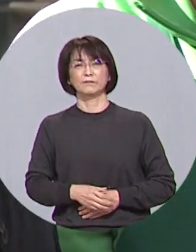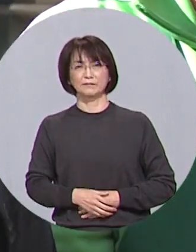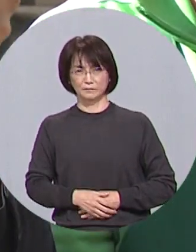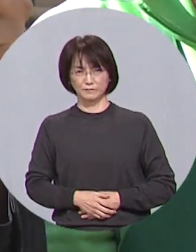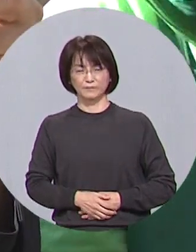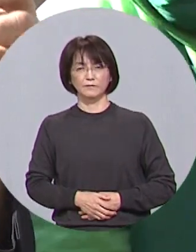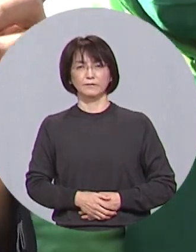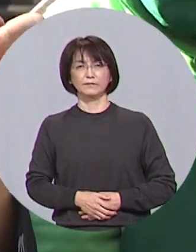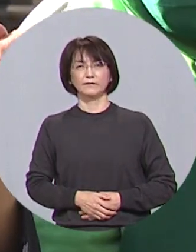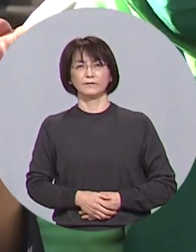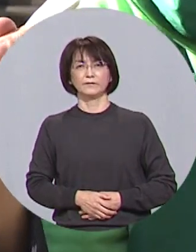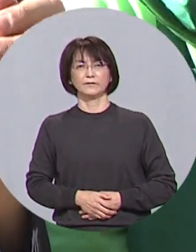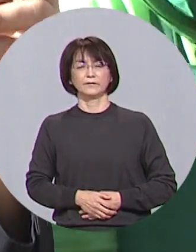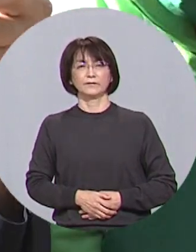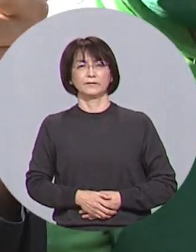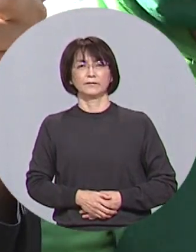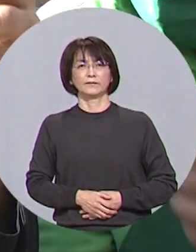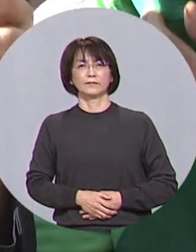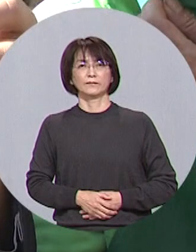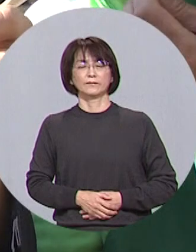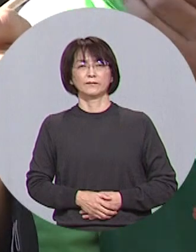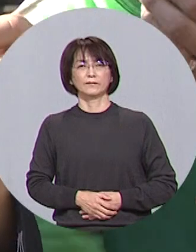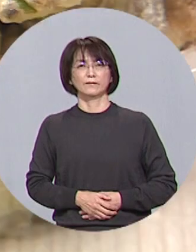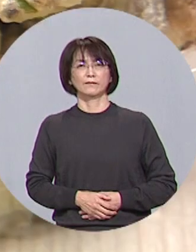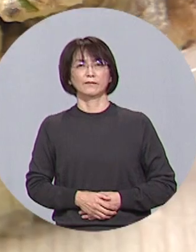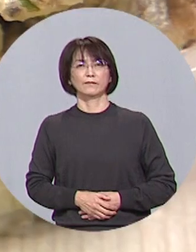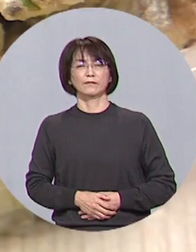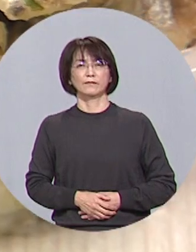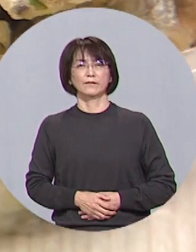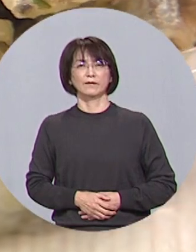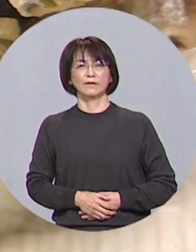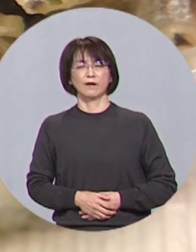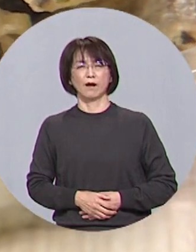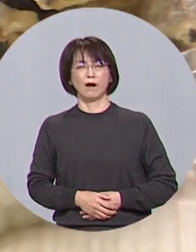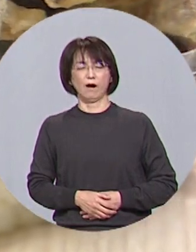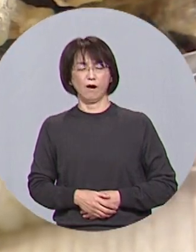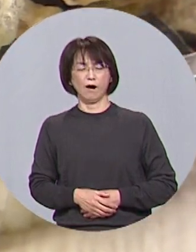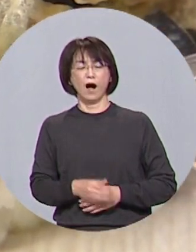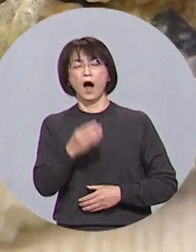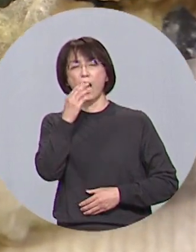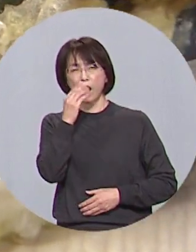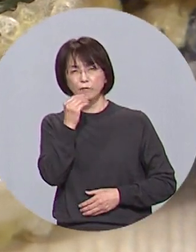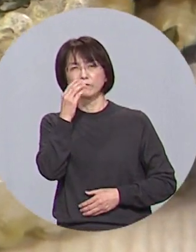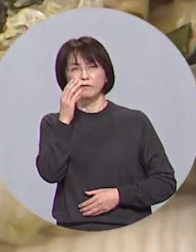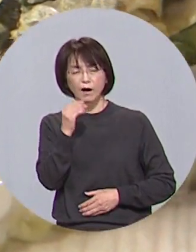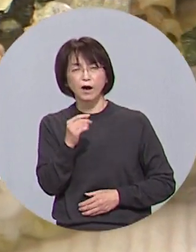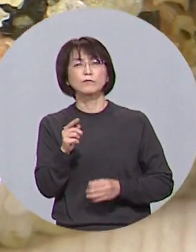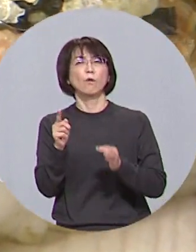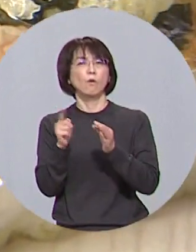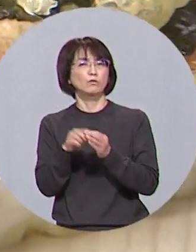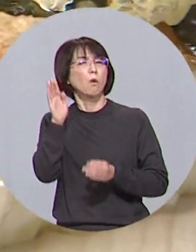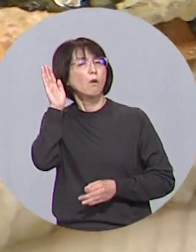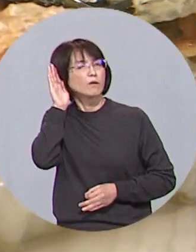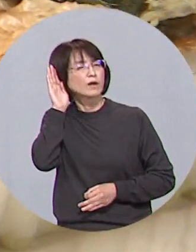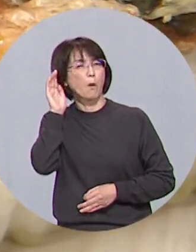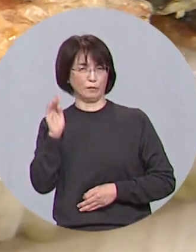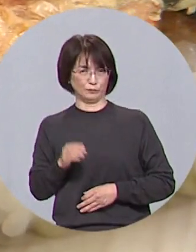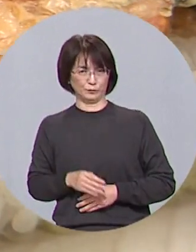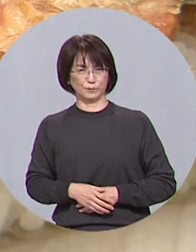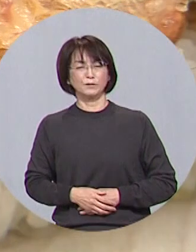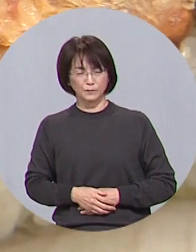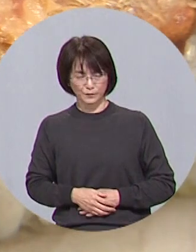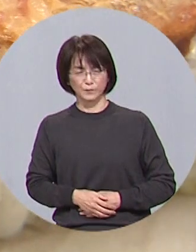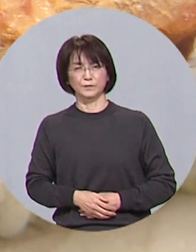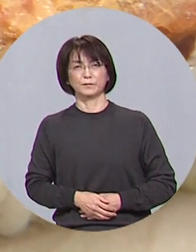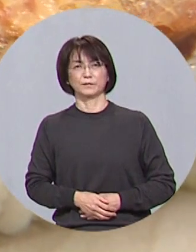ごい 硬かったですか。 バリバリです ごいサクサク音こんなに聞こえ